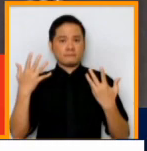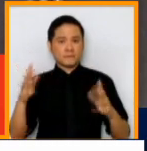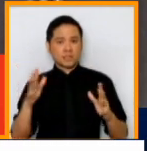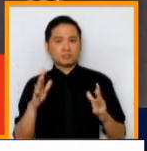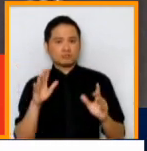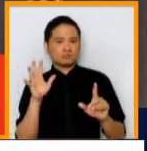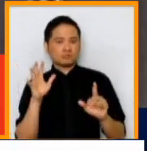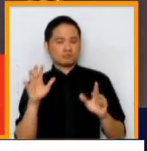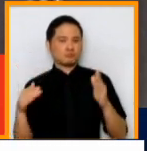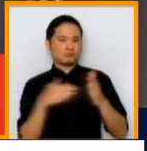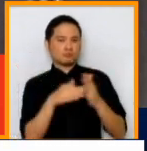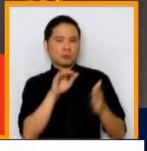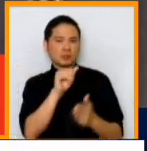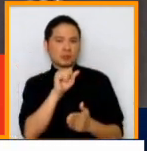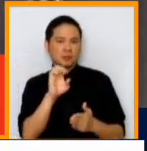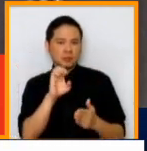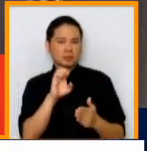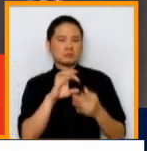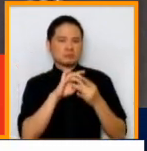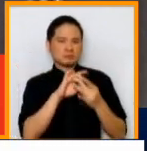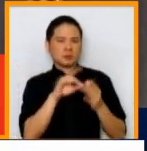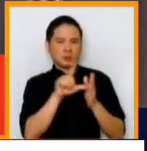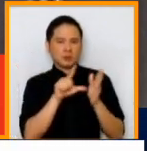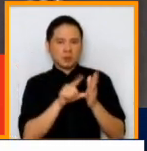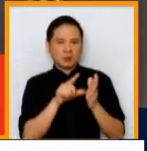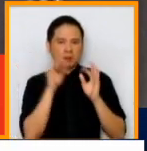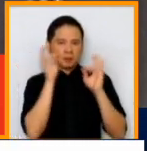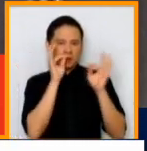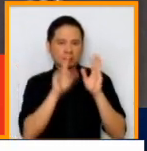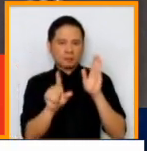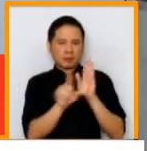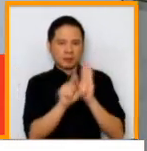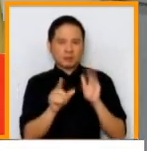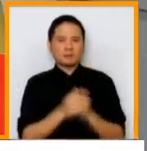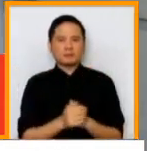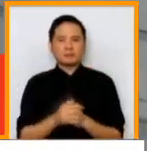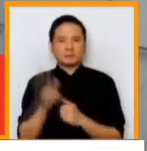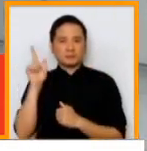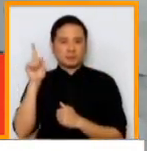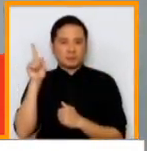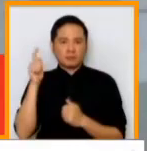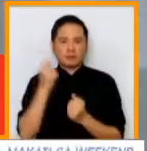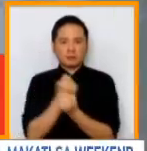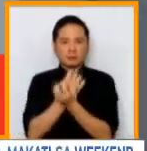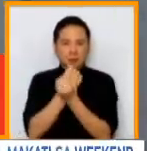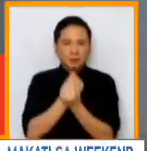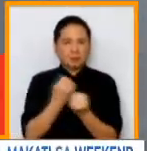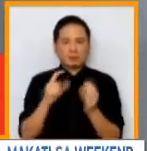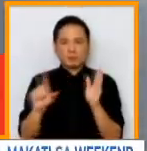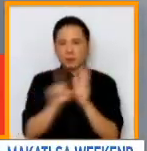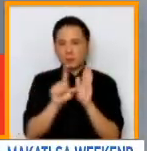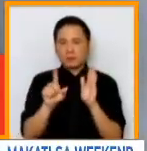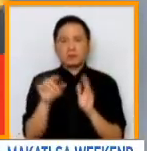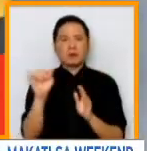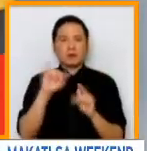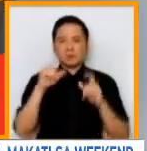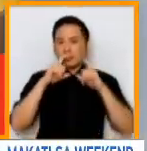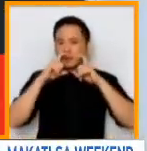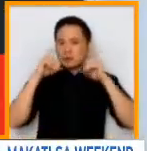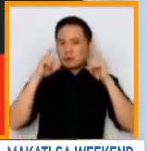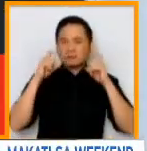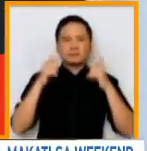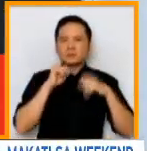Dangerous Drugs Act of 2002, illegal possession of explosives at firearms at hindi pagsunod sa minimum health protocol ng